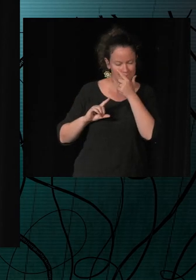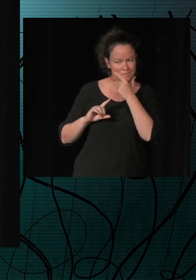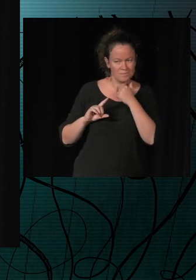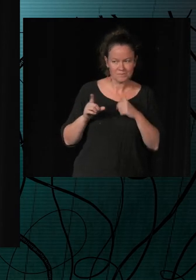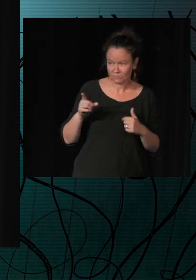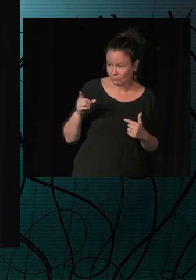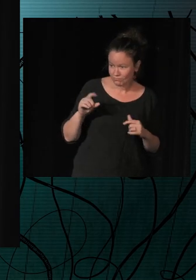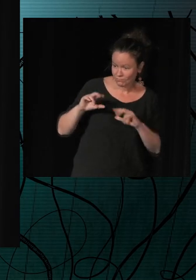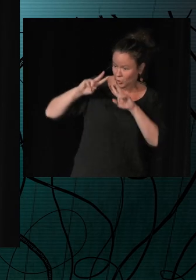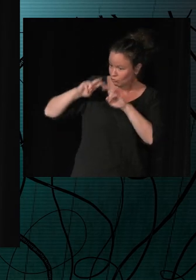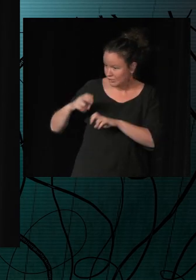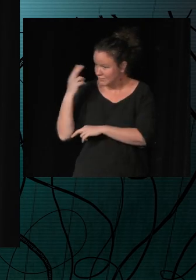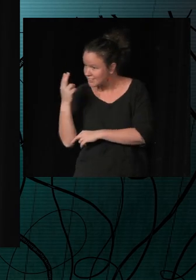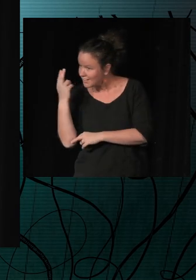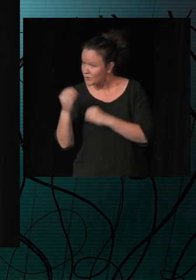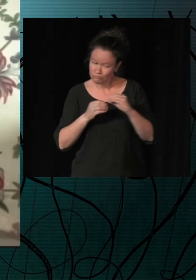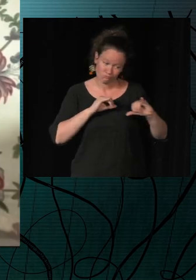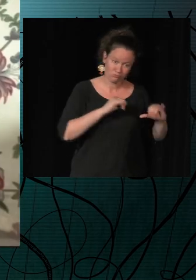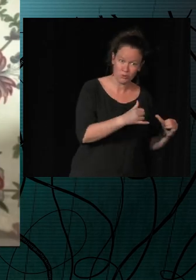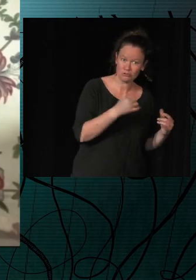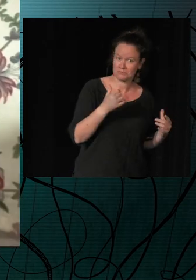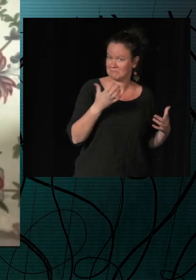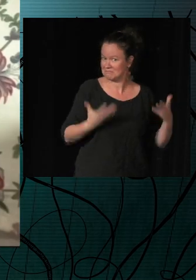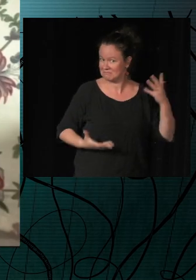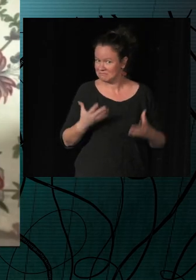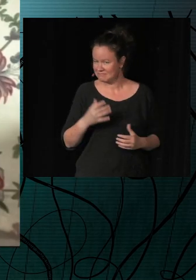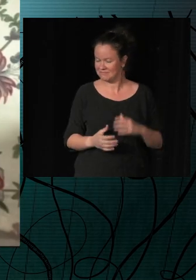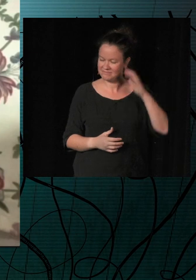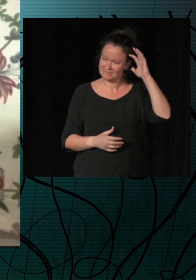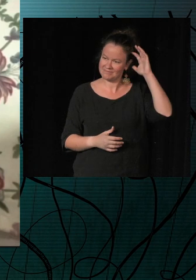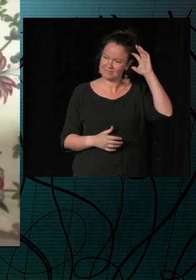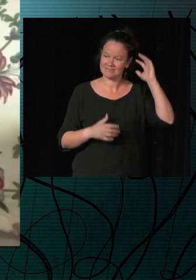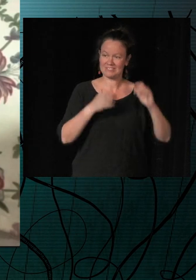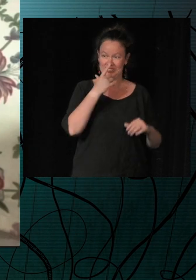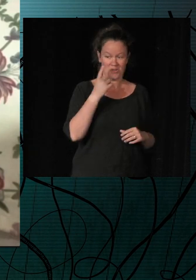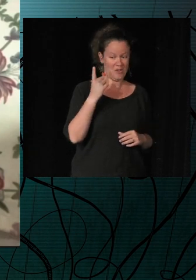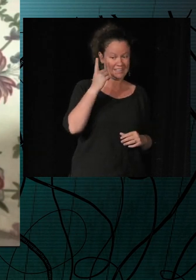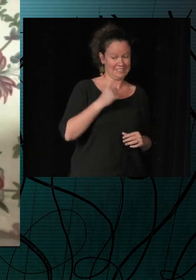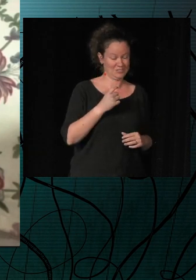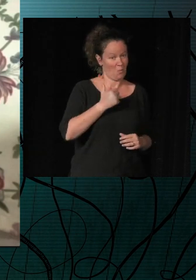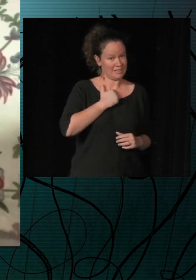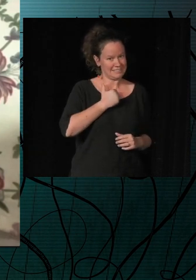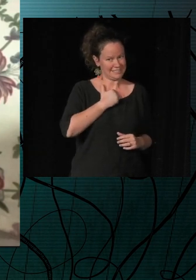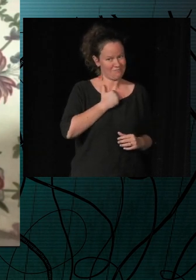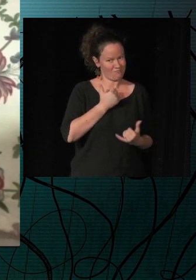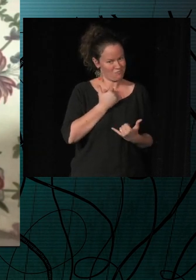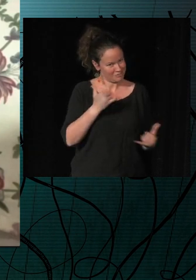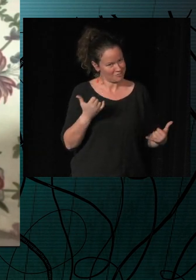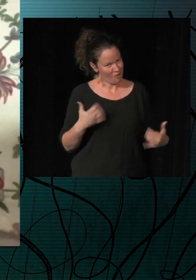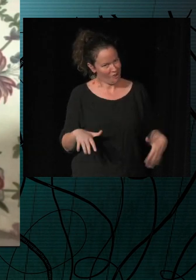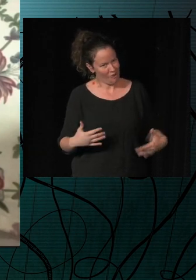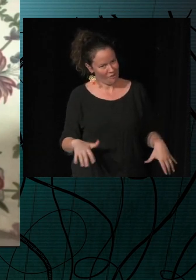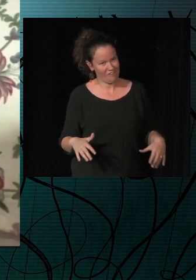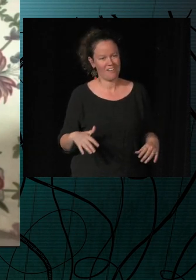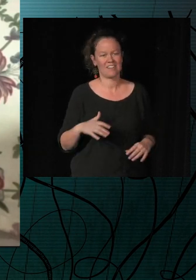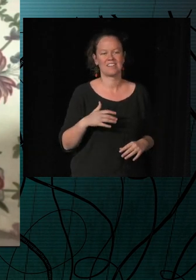de de tes recherches universitaires alors c'est drôle parce que moi je trouve que c'est une question ultra intime en fait euh moi j'aime bien la réponse 1 et